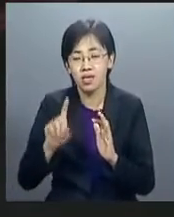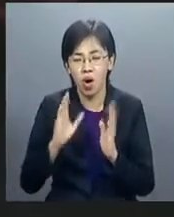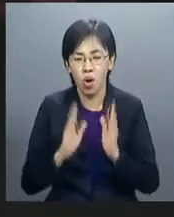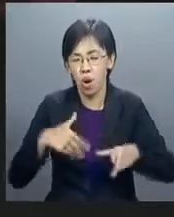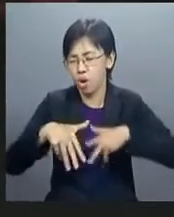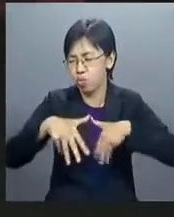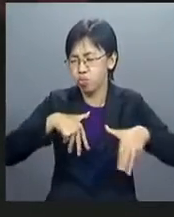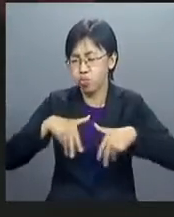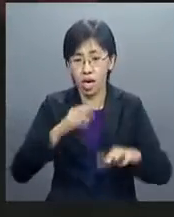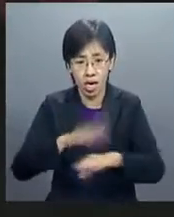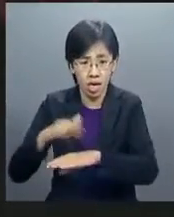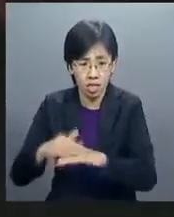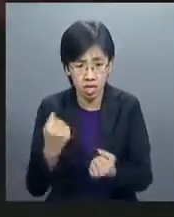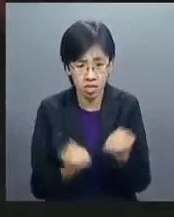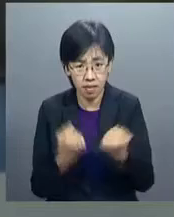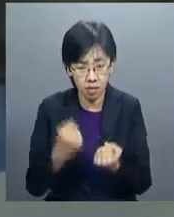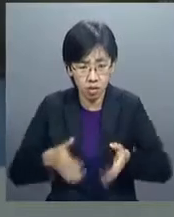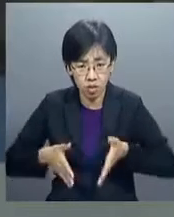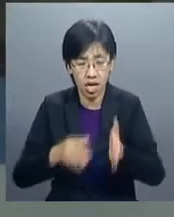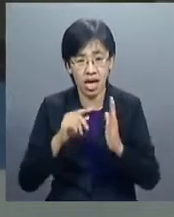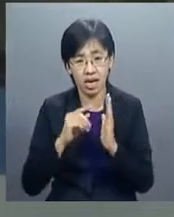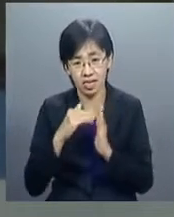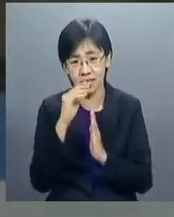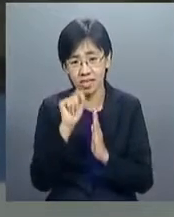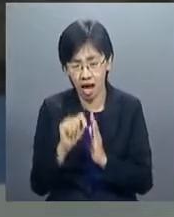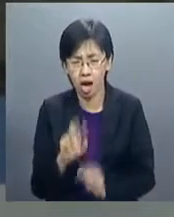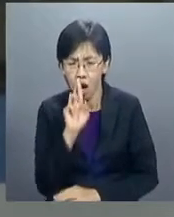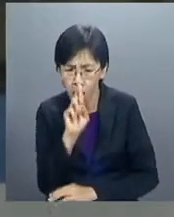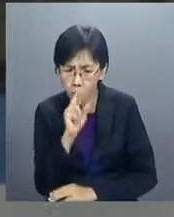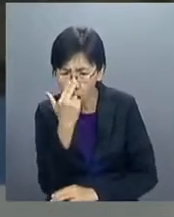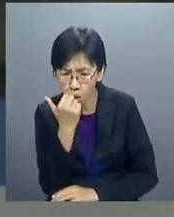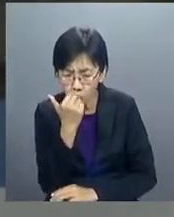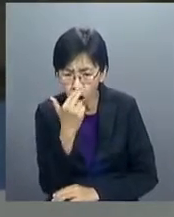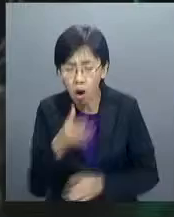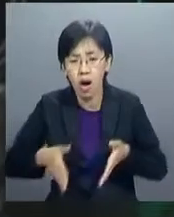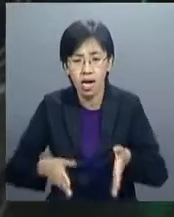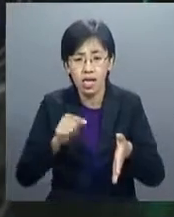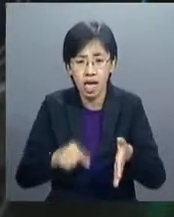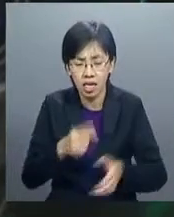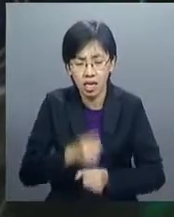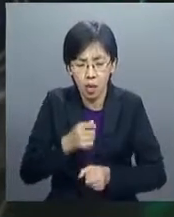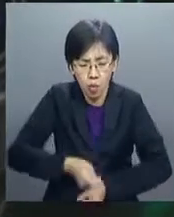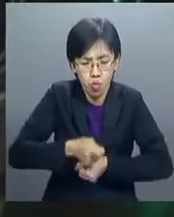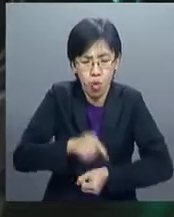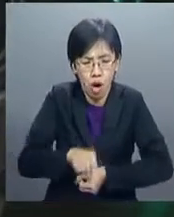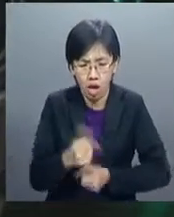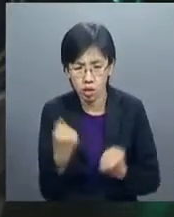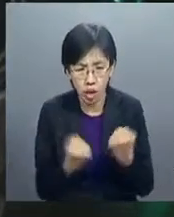ที่ฝากเตือนการใช้รถบนถนนสายตากแม่สอดต้องระวังเพราะว่าอยู่ในช่วงระหว่างการก่อสร้างค่ะ